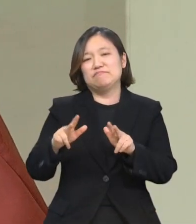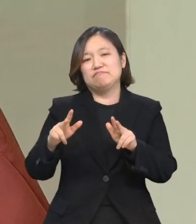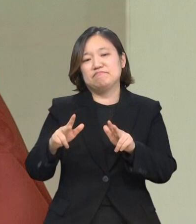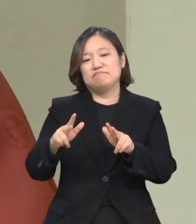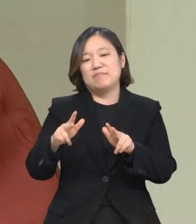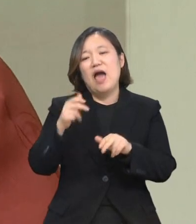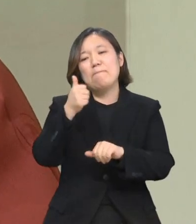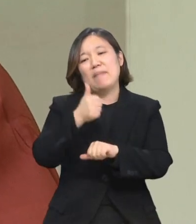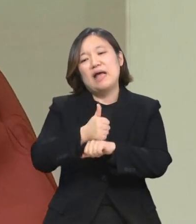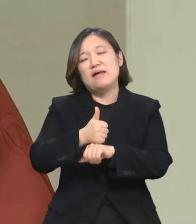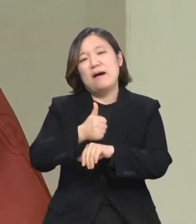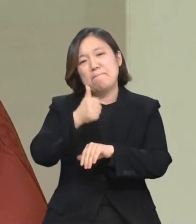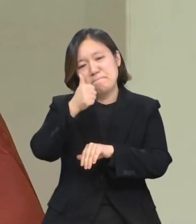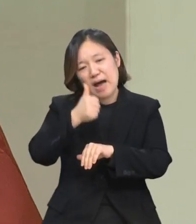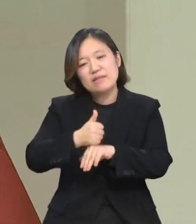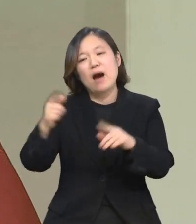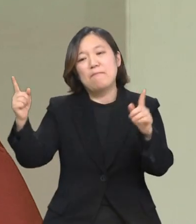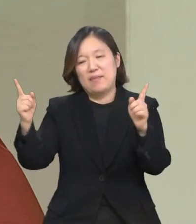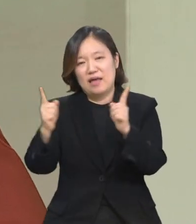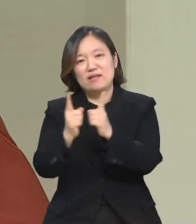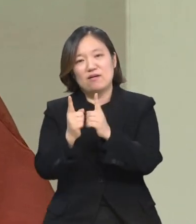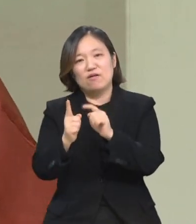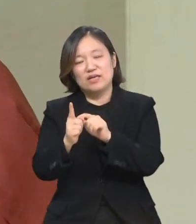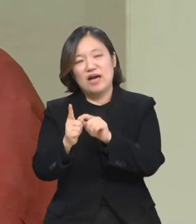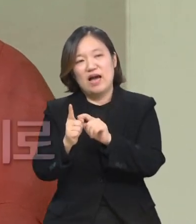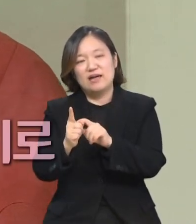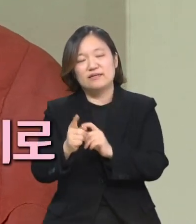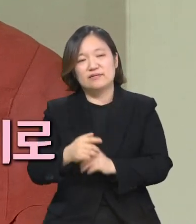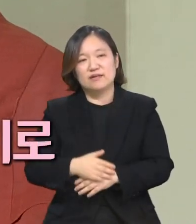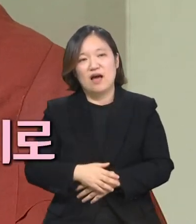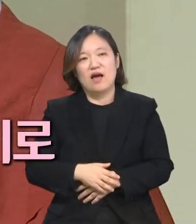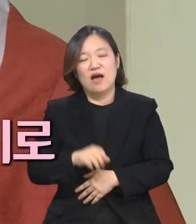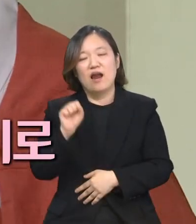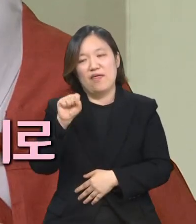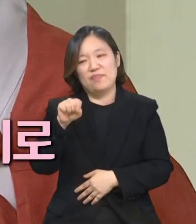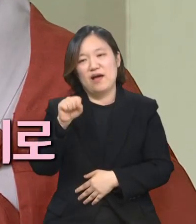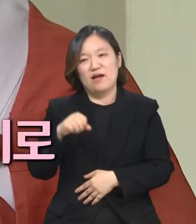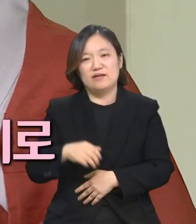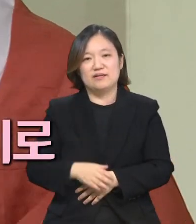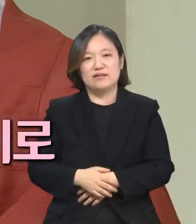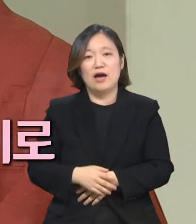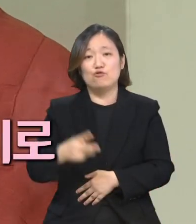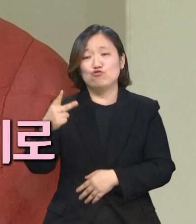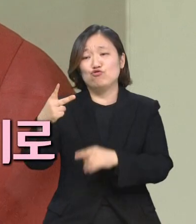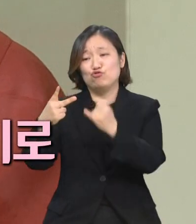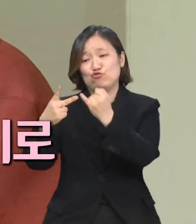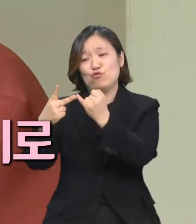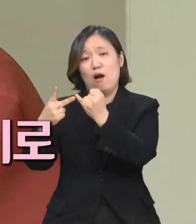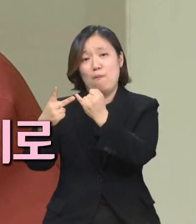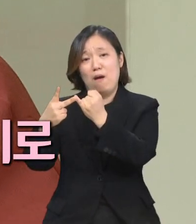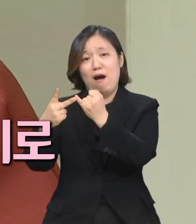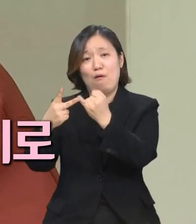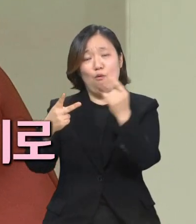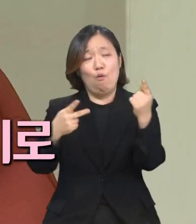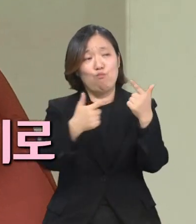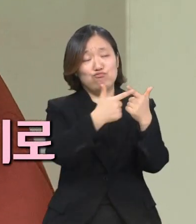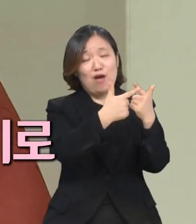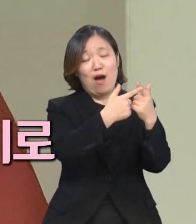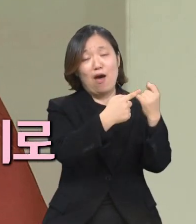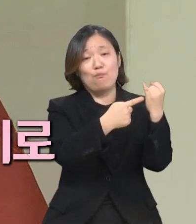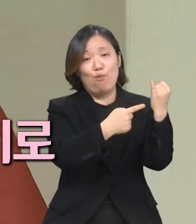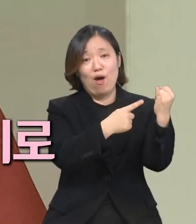언제 뵙겠냐라는 생각이 들어서 그 둘째 엄마 옆에서 이불 깔고 그날 하룻밤 같이 잤대요